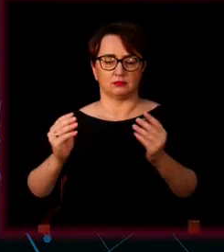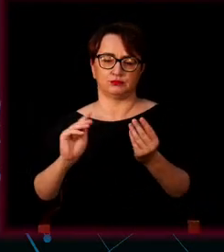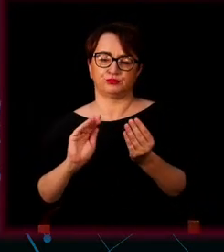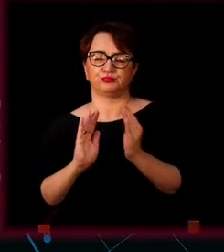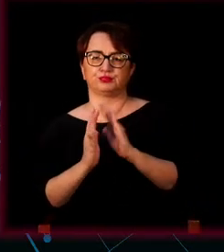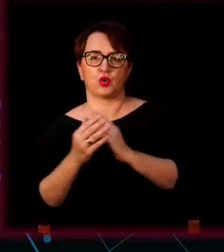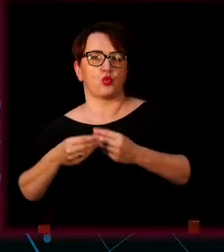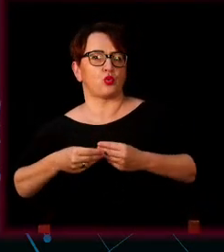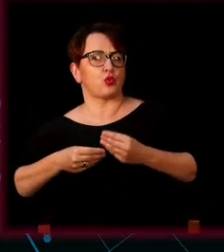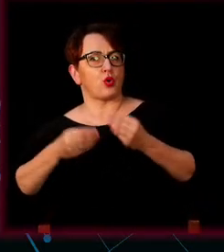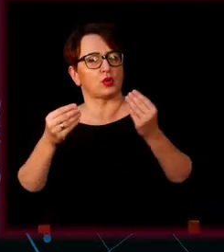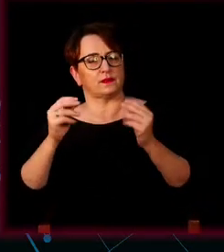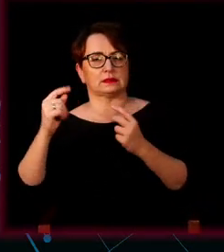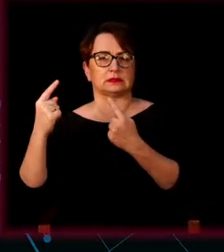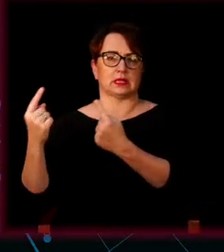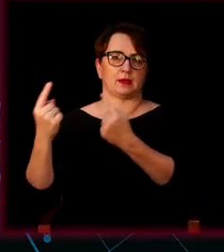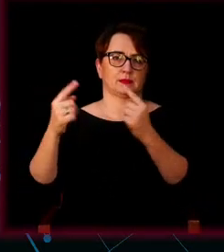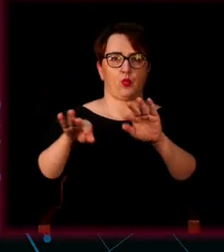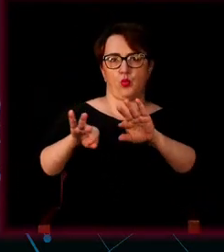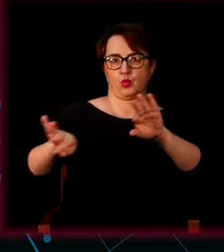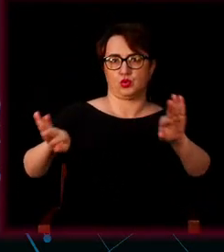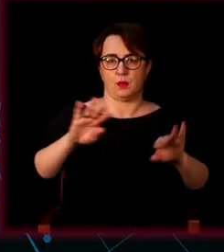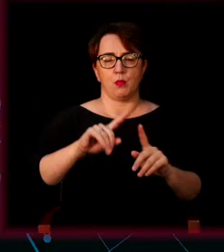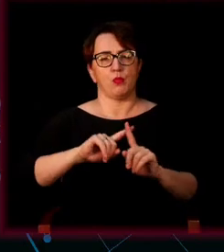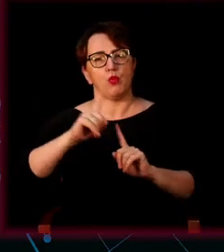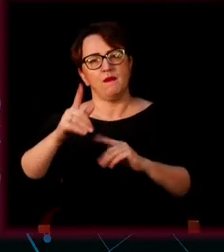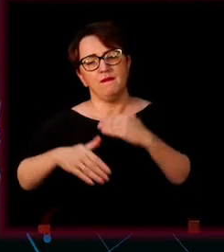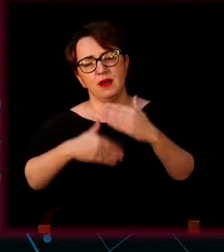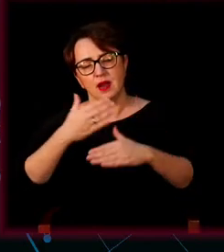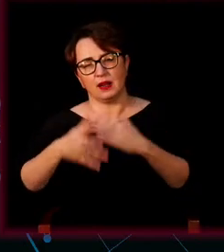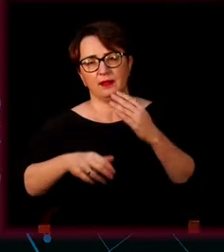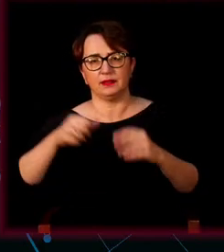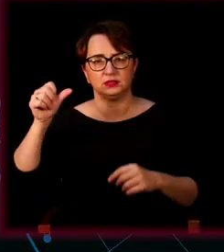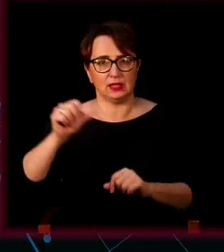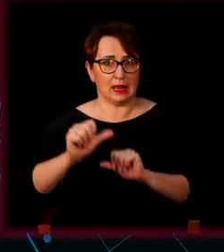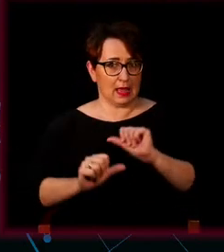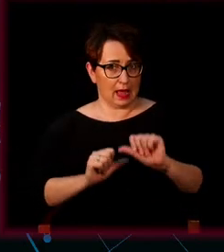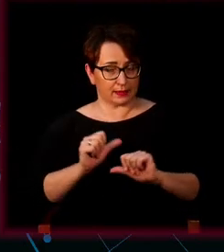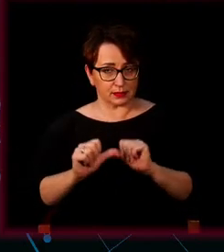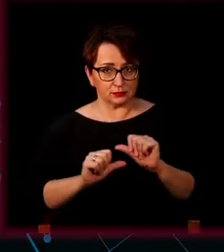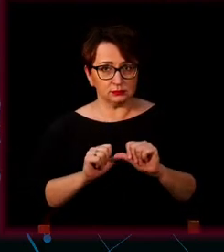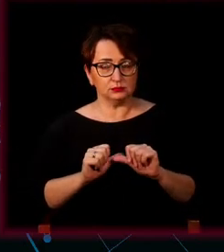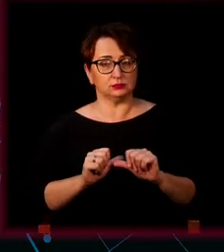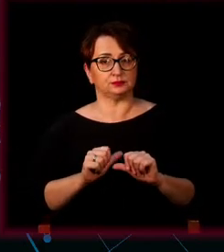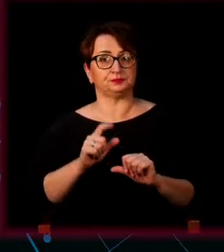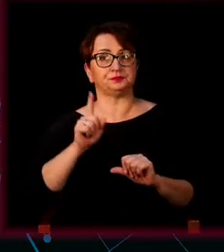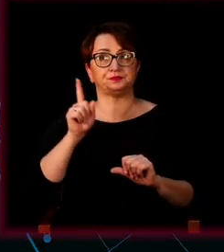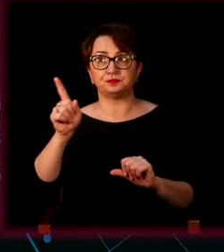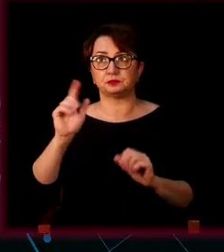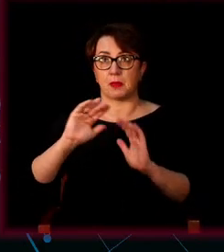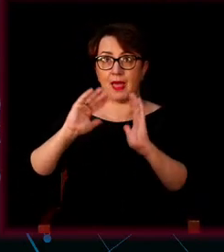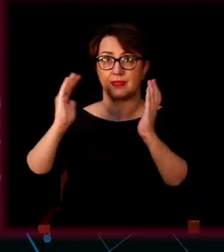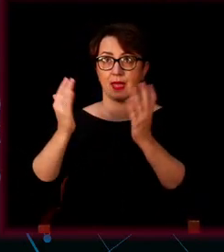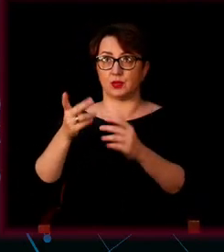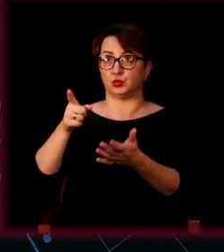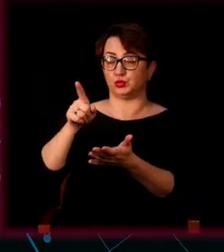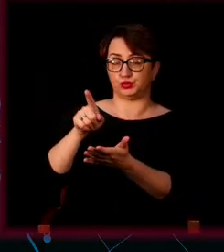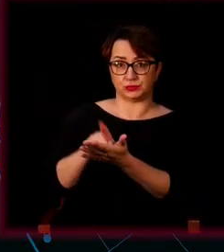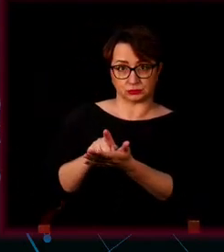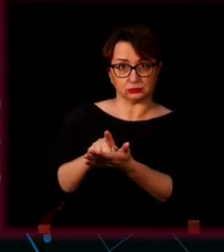ewoluować, tak rozwijać się w odosobnieniu. I po wielu właśnie tych tysiącach lat te z tych planet, które osiągnęły